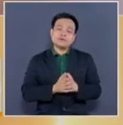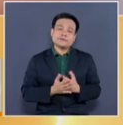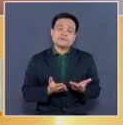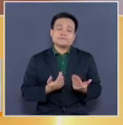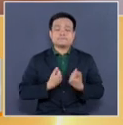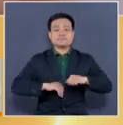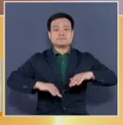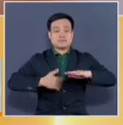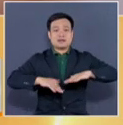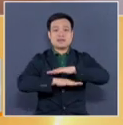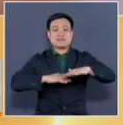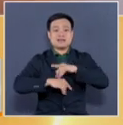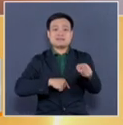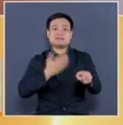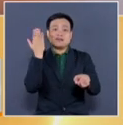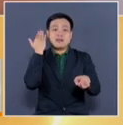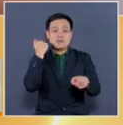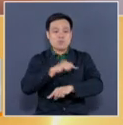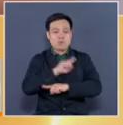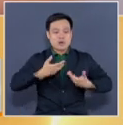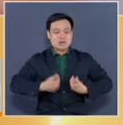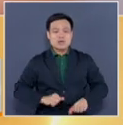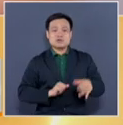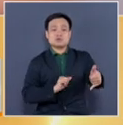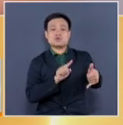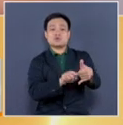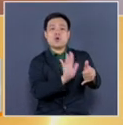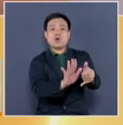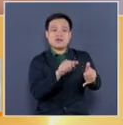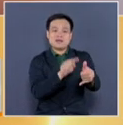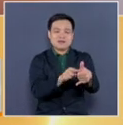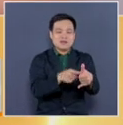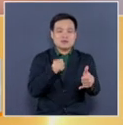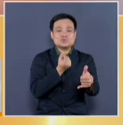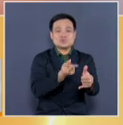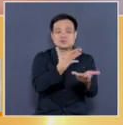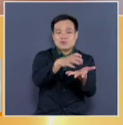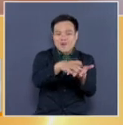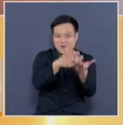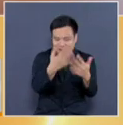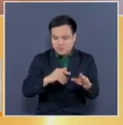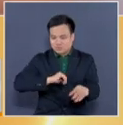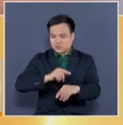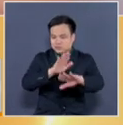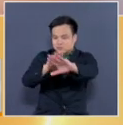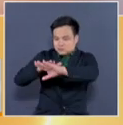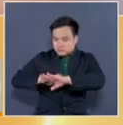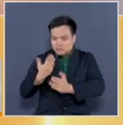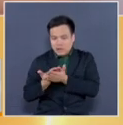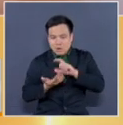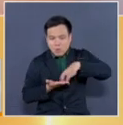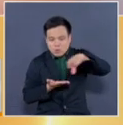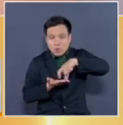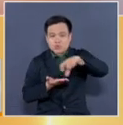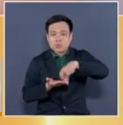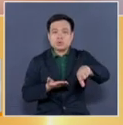านวันเกิดอากงแล้วยังจะมีการร่วมทำบุญบริจาค กันอีก นั่นแหละก็เป็นหลักฐานมัดตัวเลยเบื้องต้นทนายรณรงค์บอก